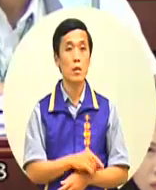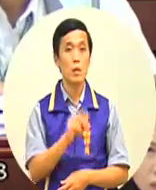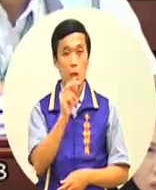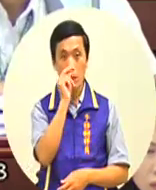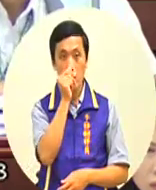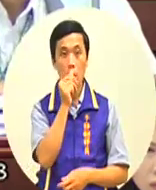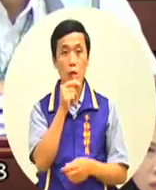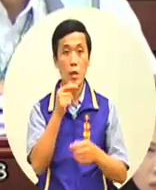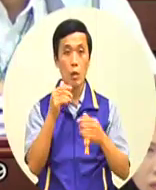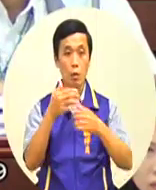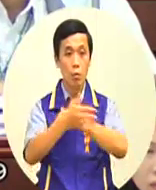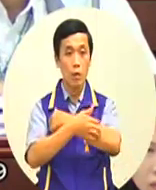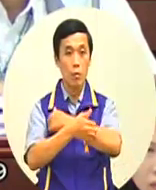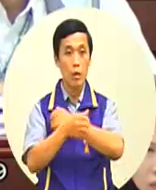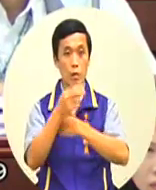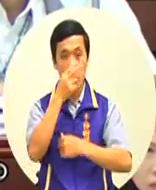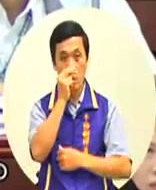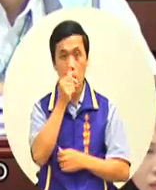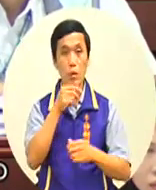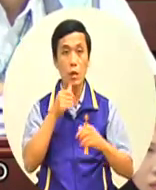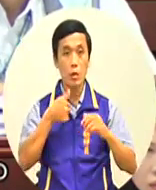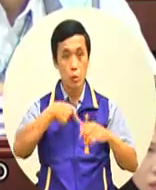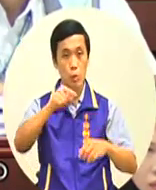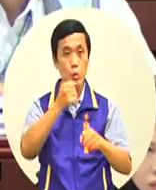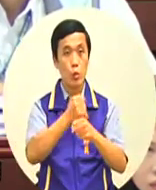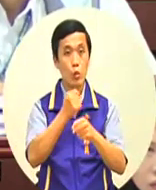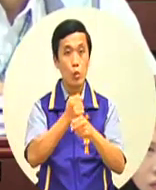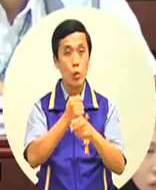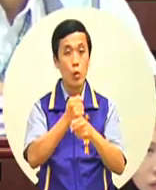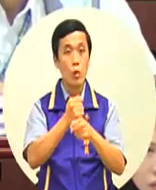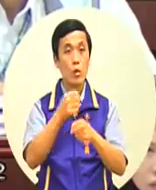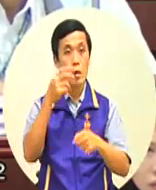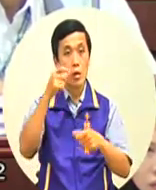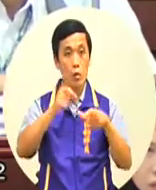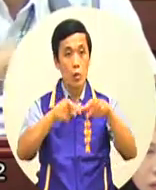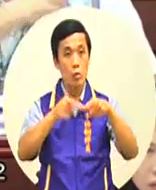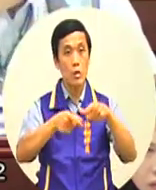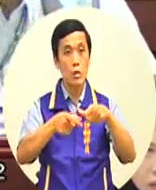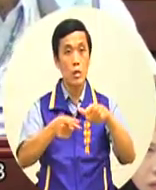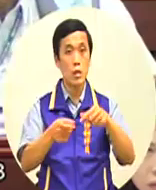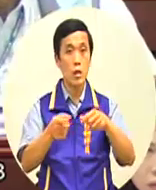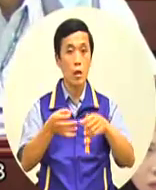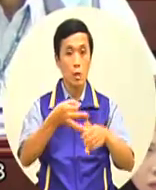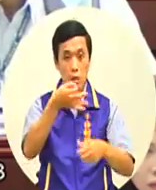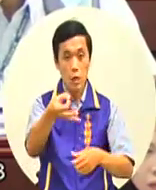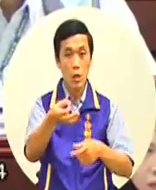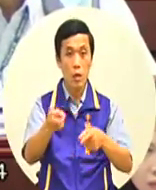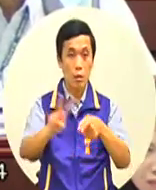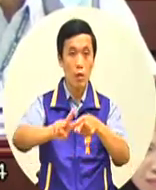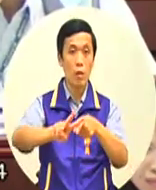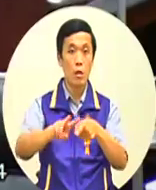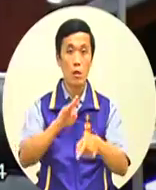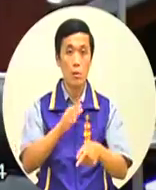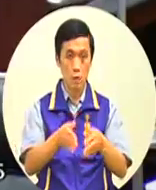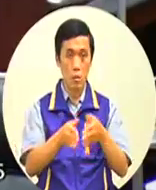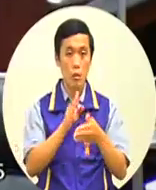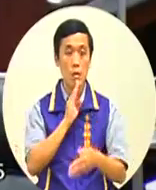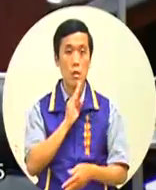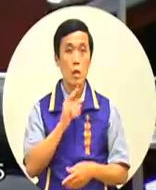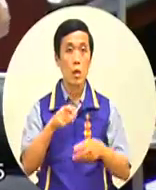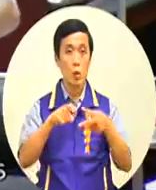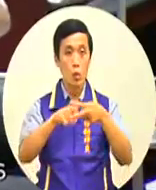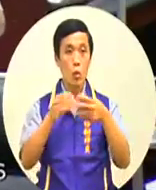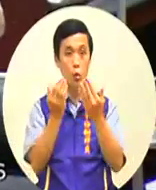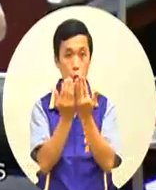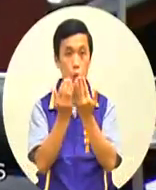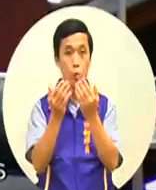来出勤，啊，所以迄天伊都有加倍给薪的。这个要求啦， 你我的认知啦，我是讲工读生，我不是长